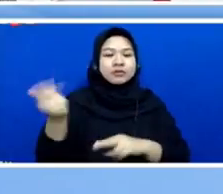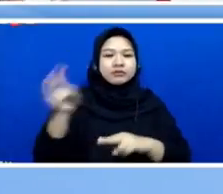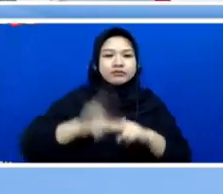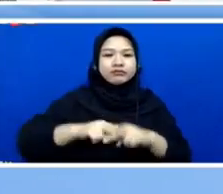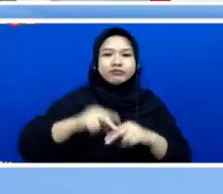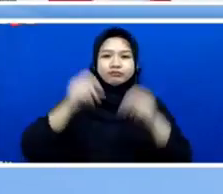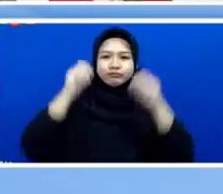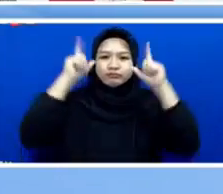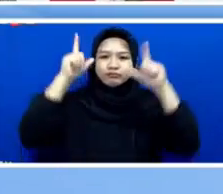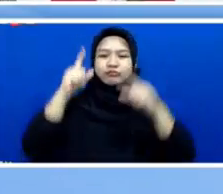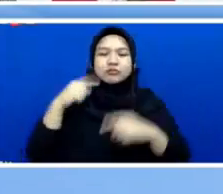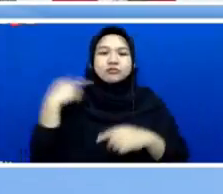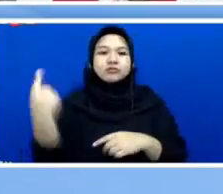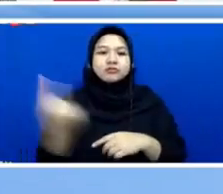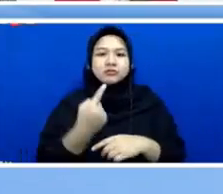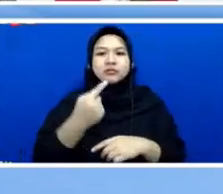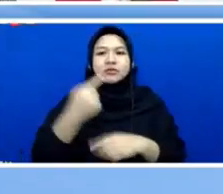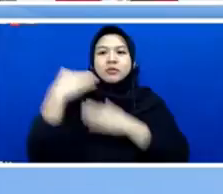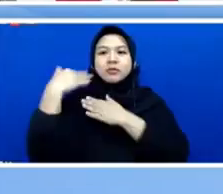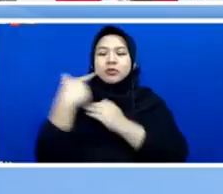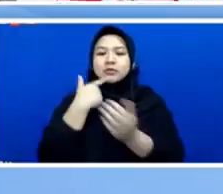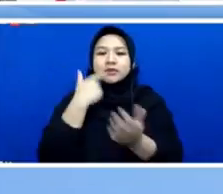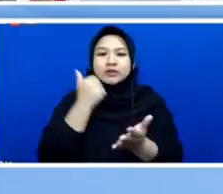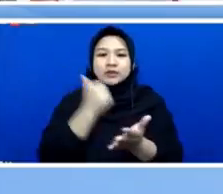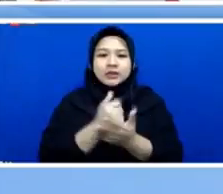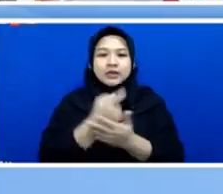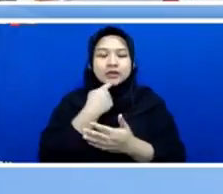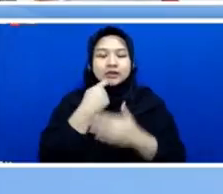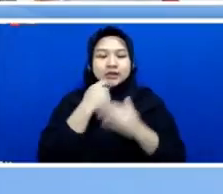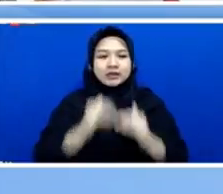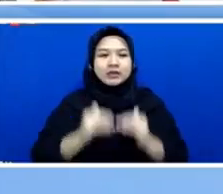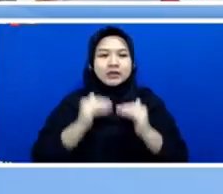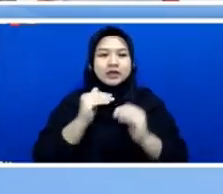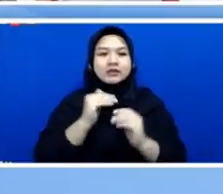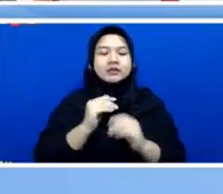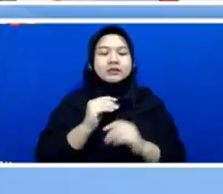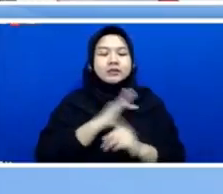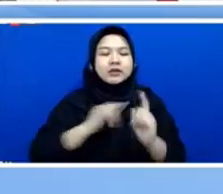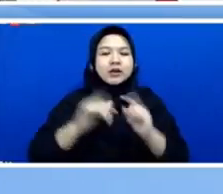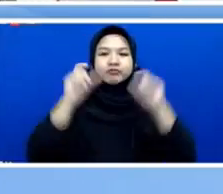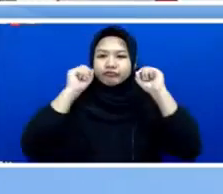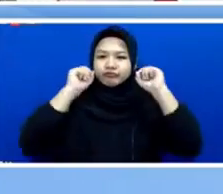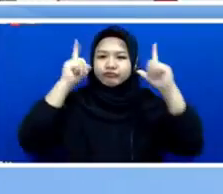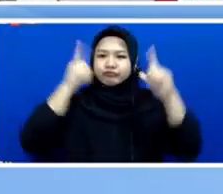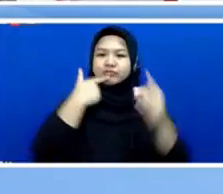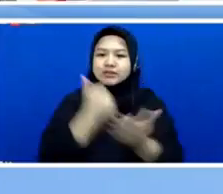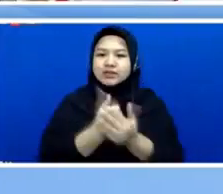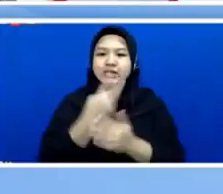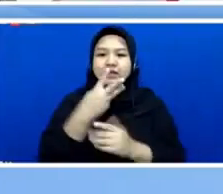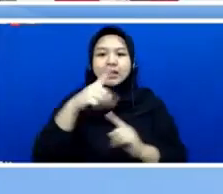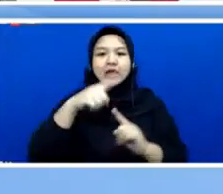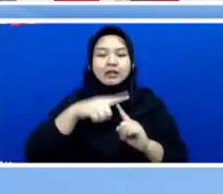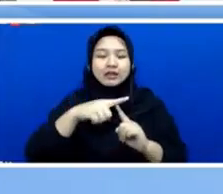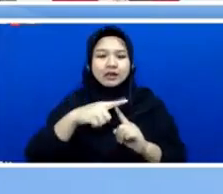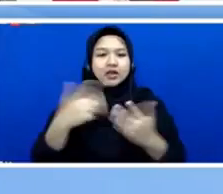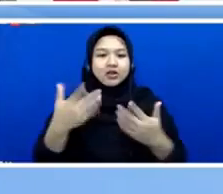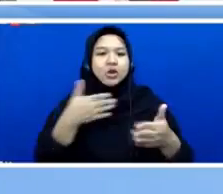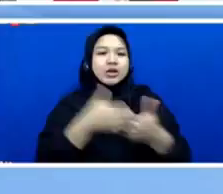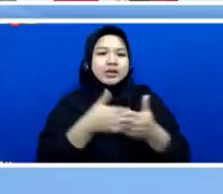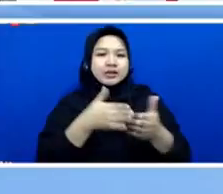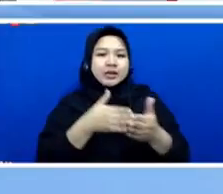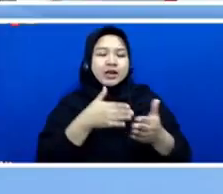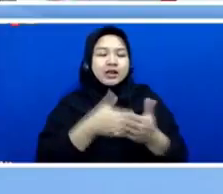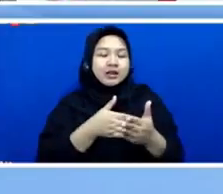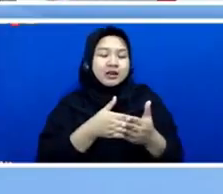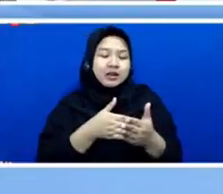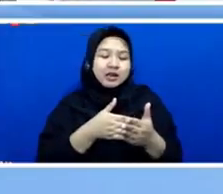publik dan kita semuanya selaku pemangku kepentingan tentang tingkat kesadaran masyarakat mengenai pentingnya 3T dan juga kendala-kendala yang